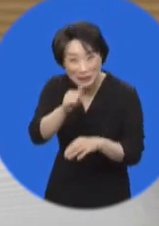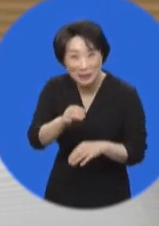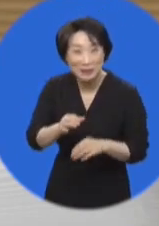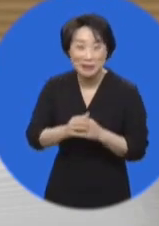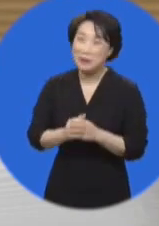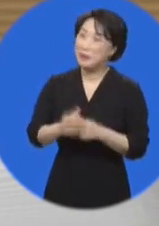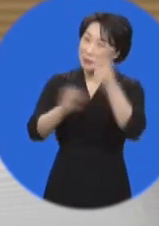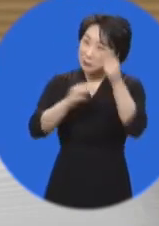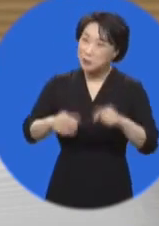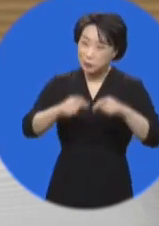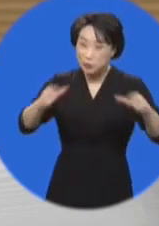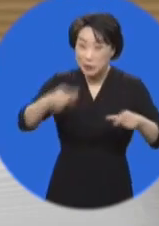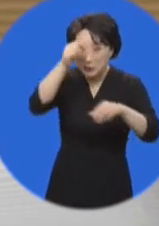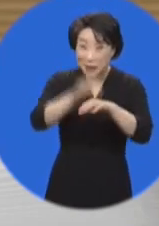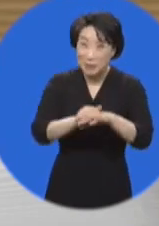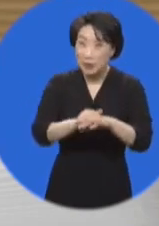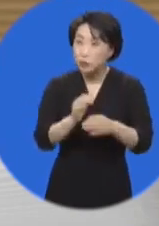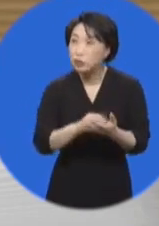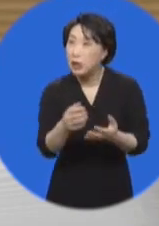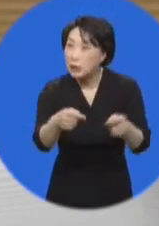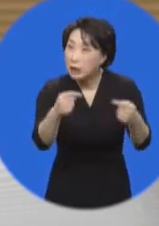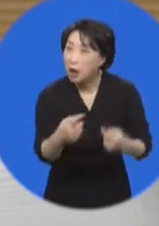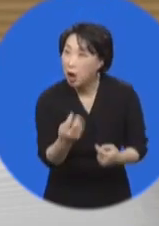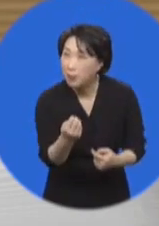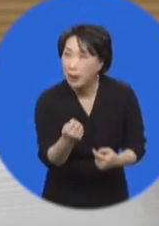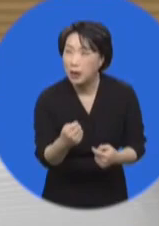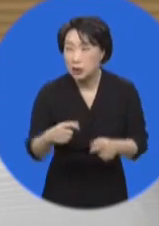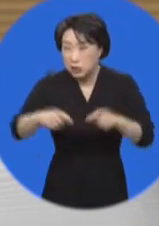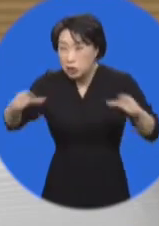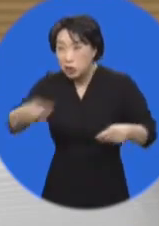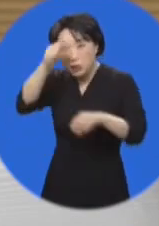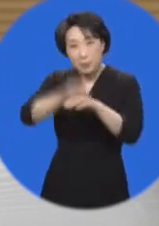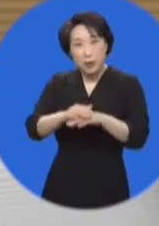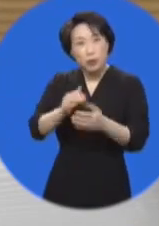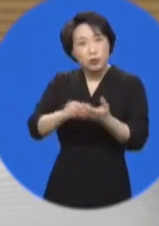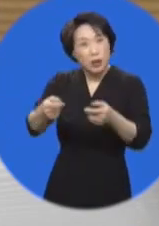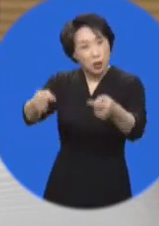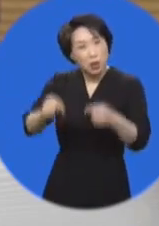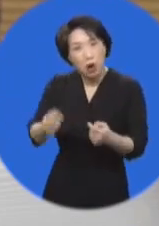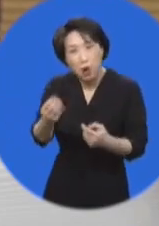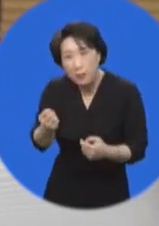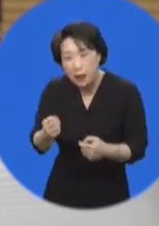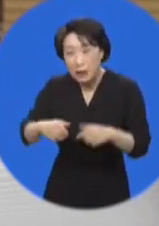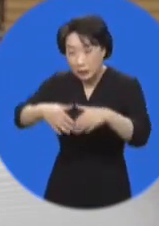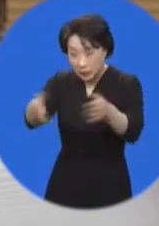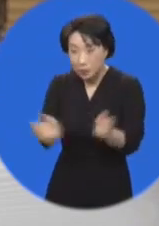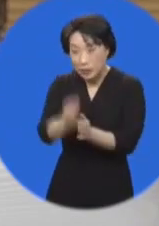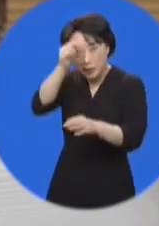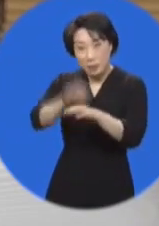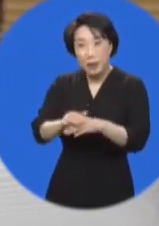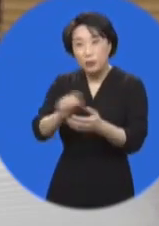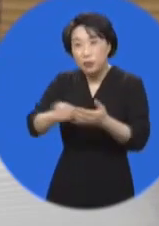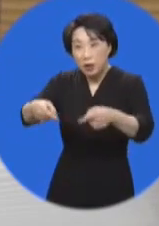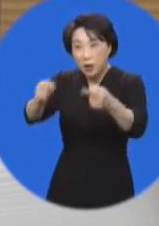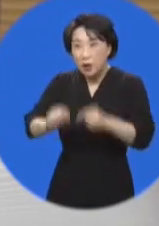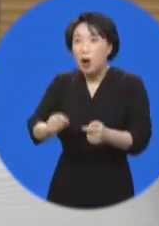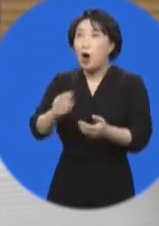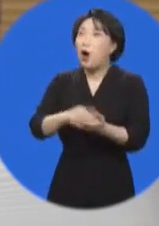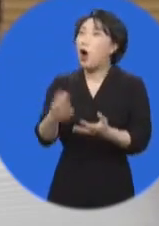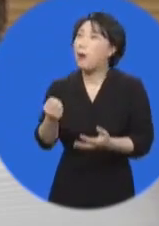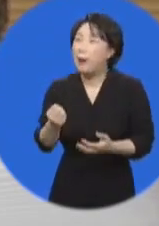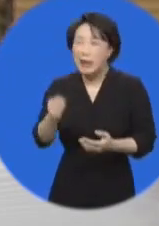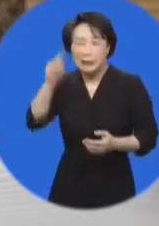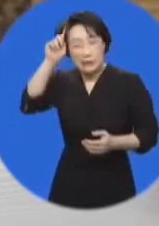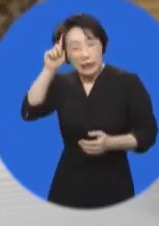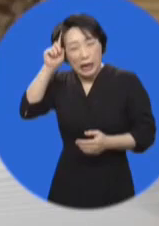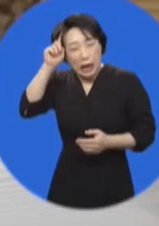차례 우리 손주 구역 예배는 얼마나 드릴라나, 지역 예배는 얼마나 드릴라, 기관 예배는 얼마나 드릴라, 머리가 쑥